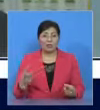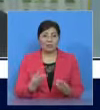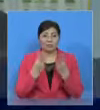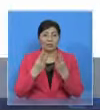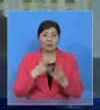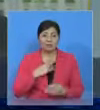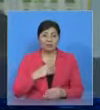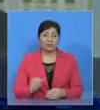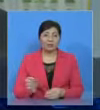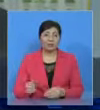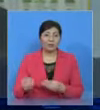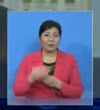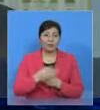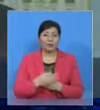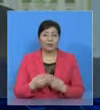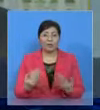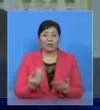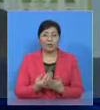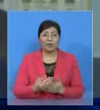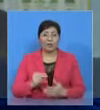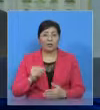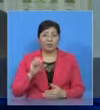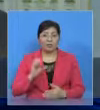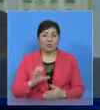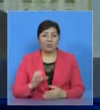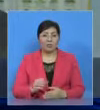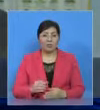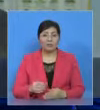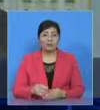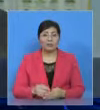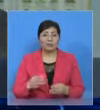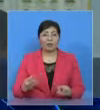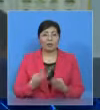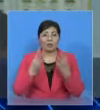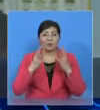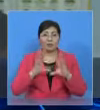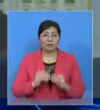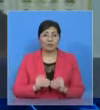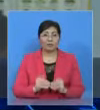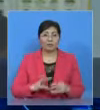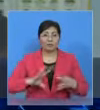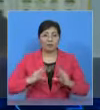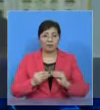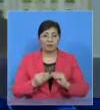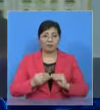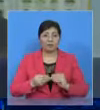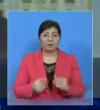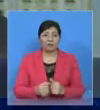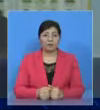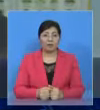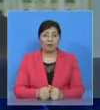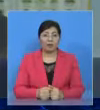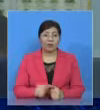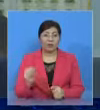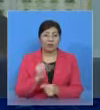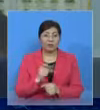загорелась. Прибывшими сотрудниками ДЧС пожар был локализован. Также в результате дорожно-транспортного происшествия